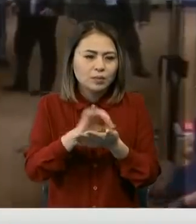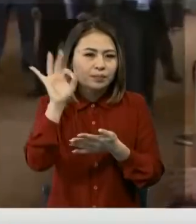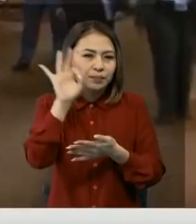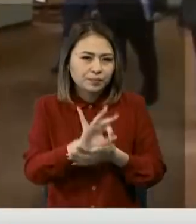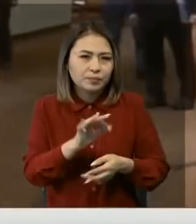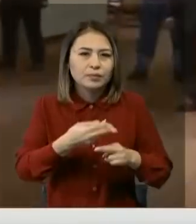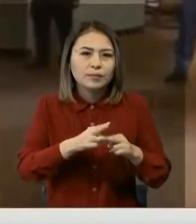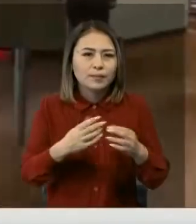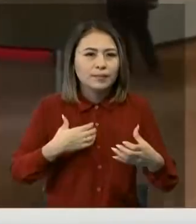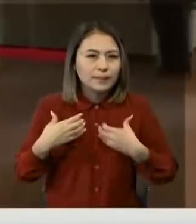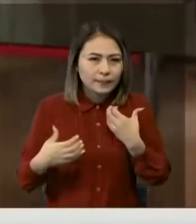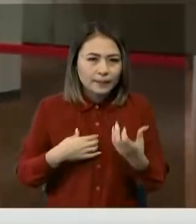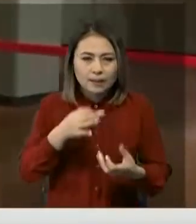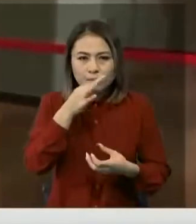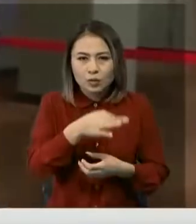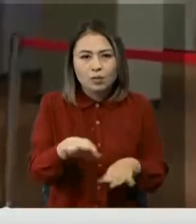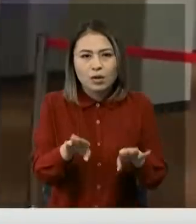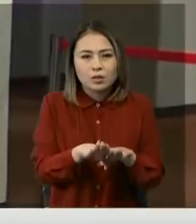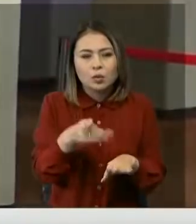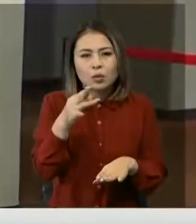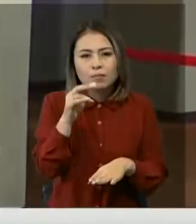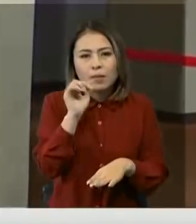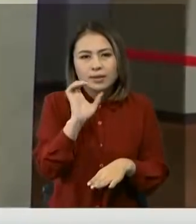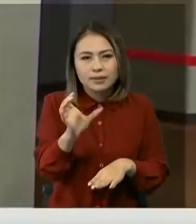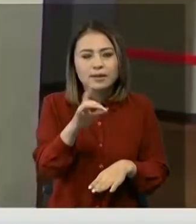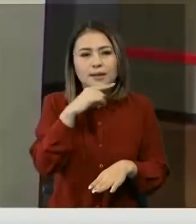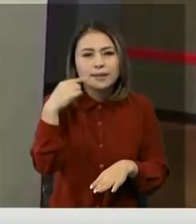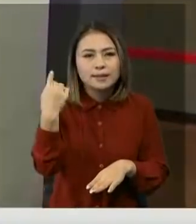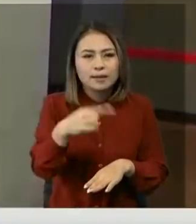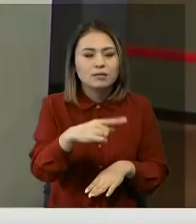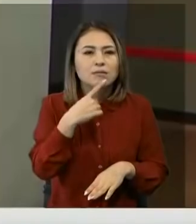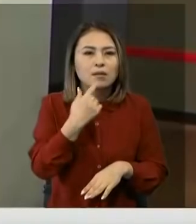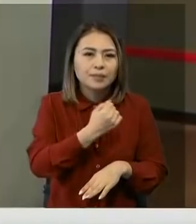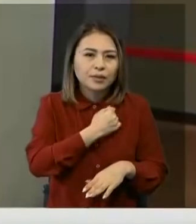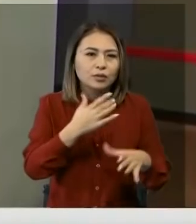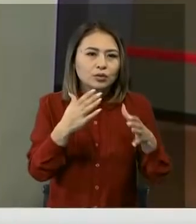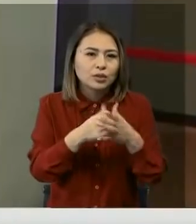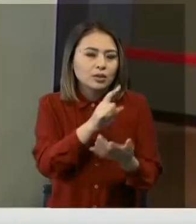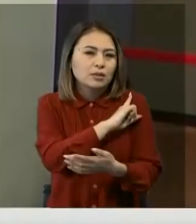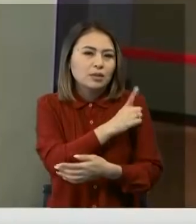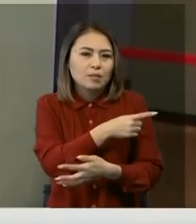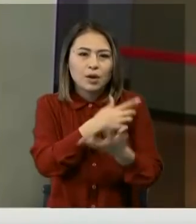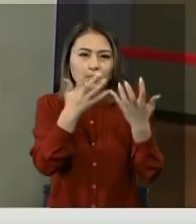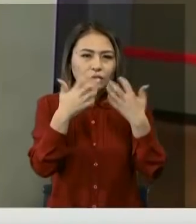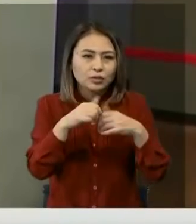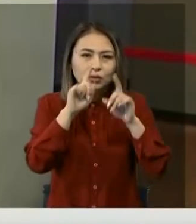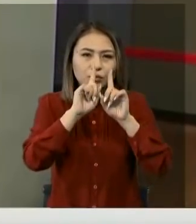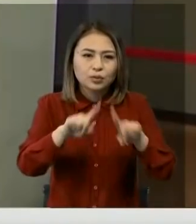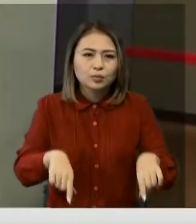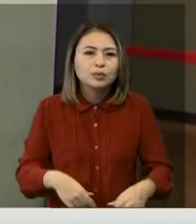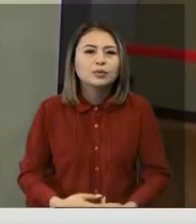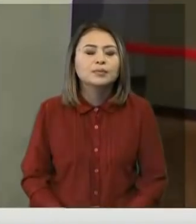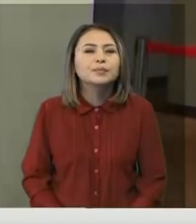жиілеп кеткеніне алаңдаулы екен білдірді. Бұдан басқа ол Донбассағы ресейлік сарбаздар бітімгер күш ретінде саналмайтынын ашық